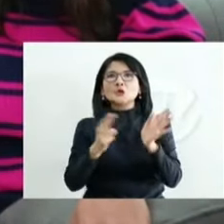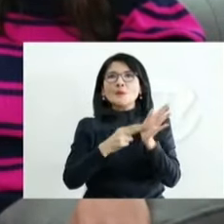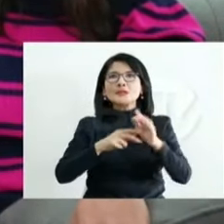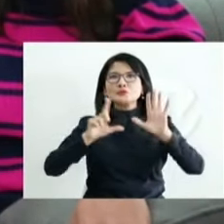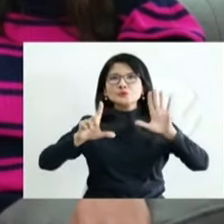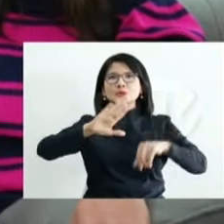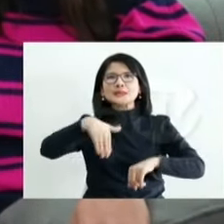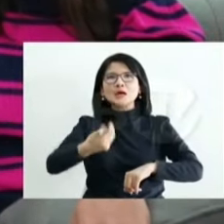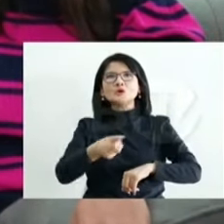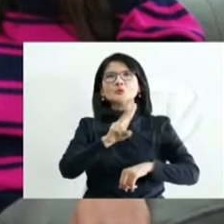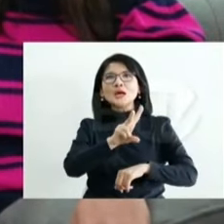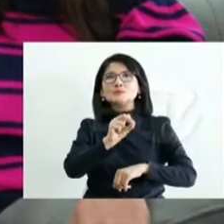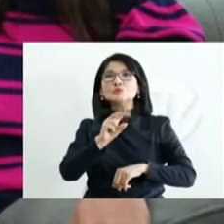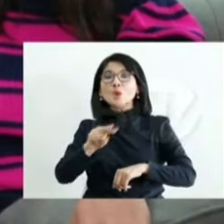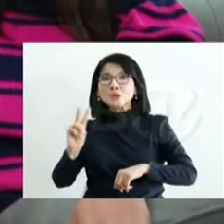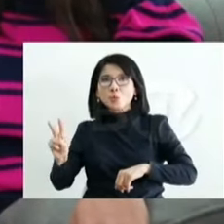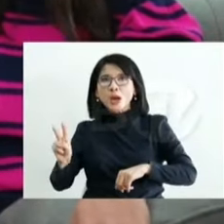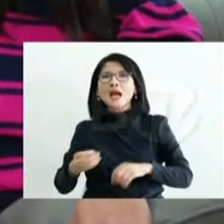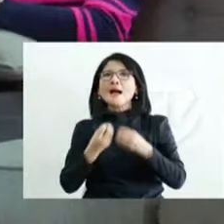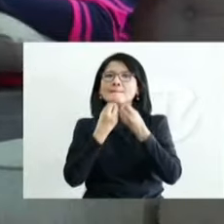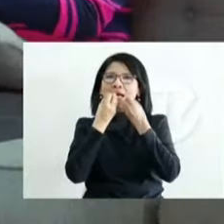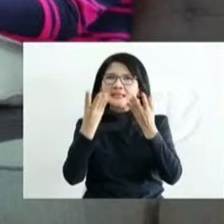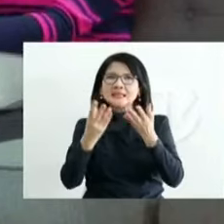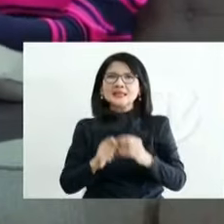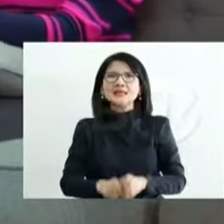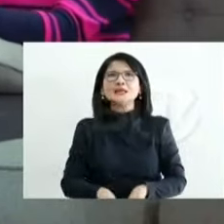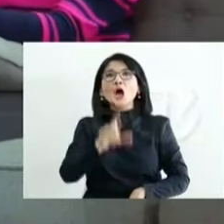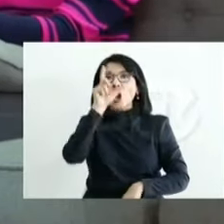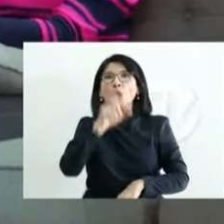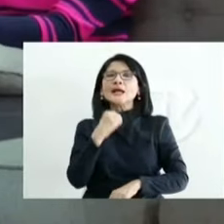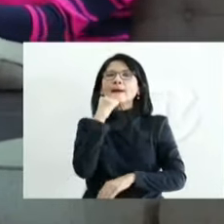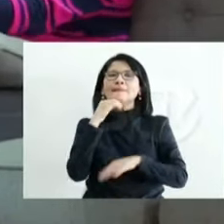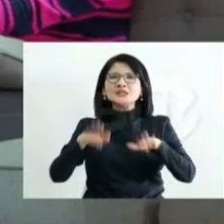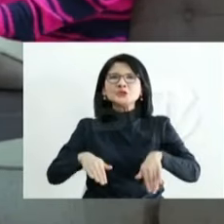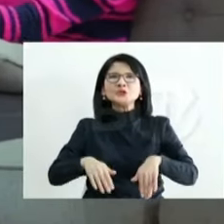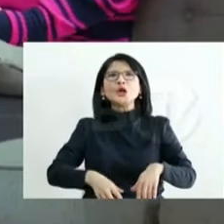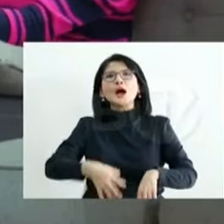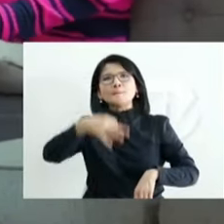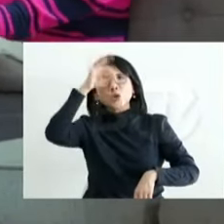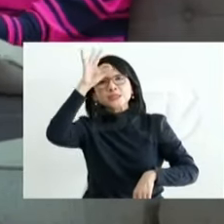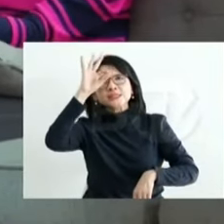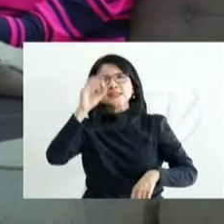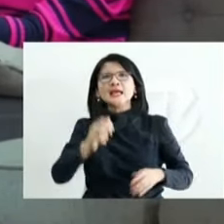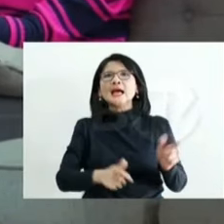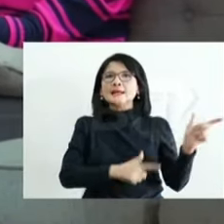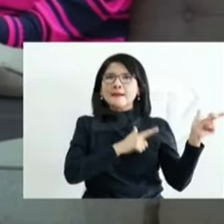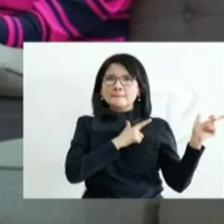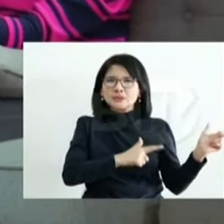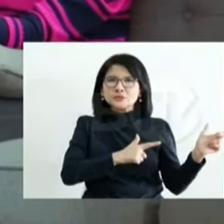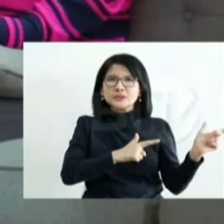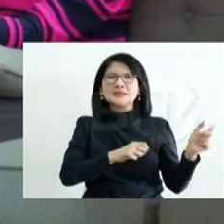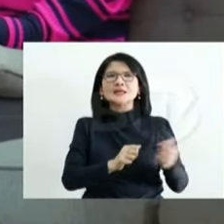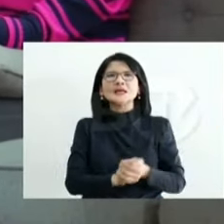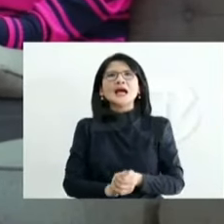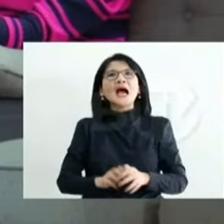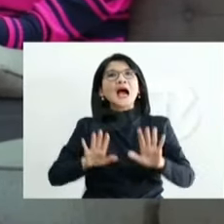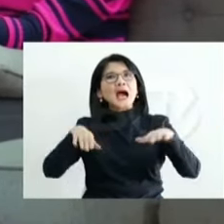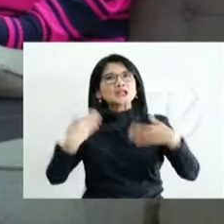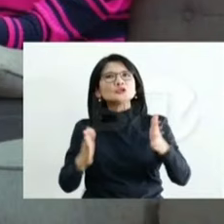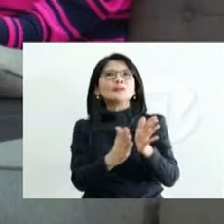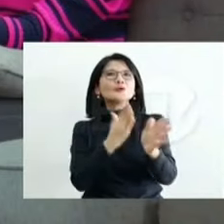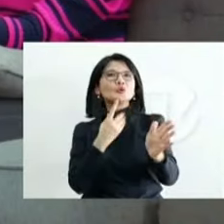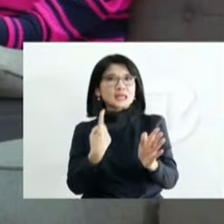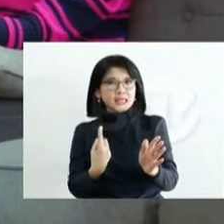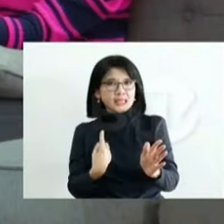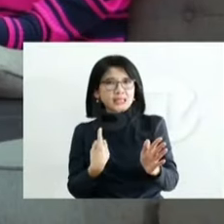Umum nomor 7 Tahun 2022 menyatakan bahwa setiap pensiunan anggota polisi dan prajurit TNI